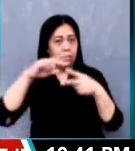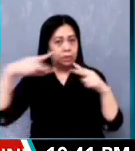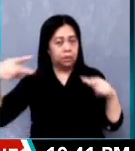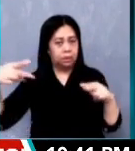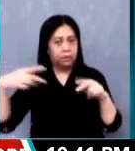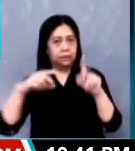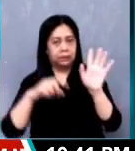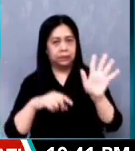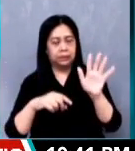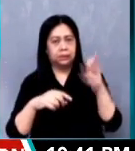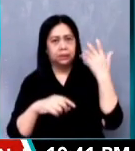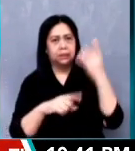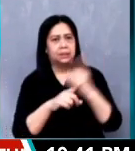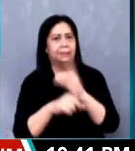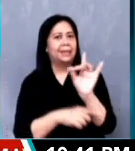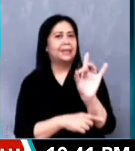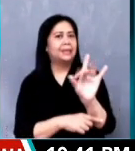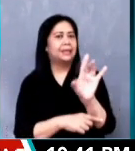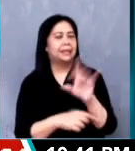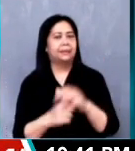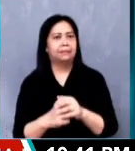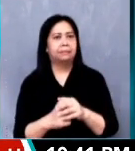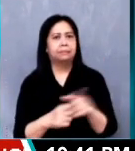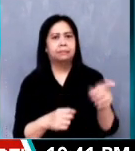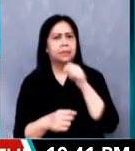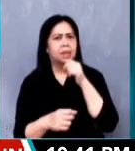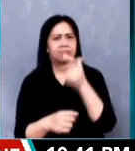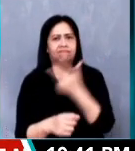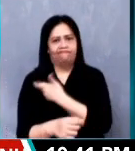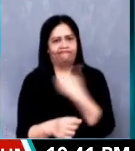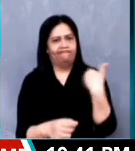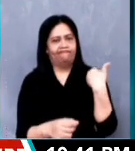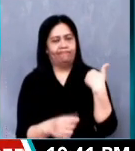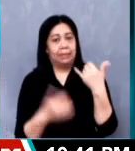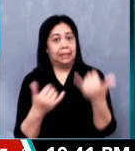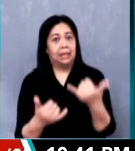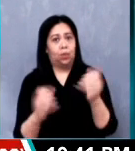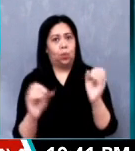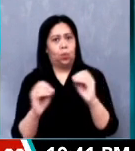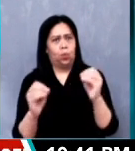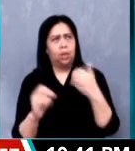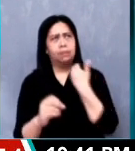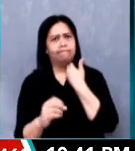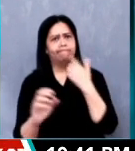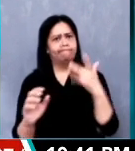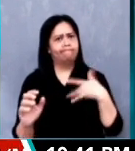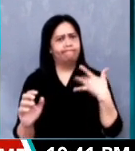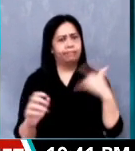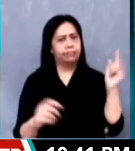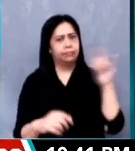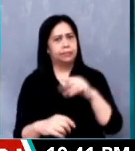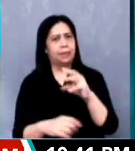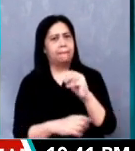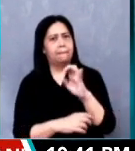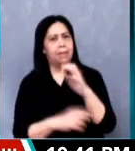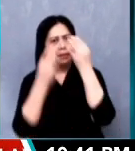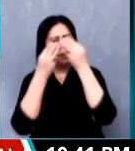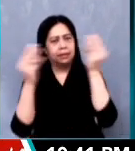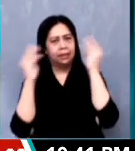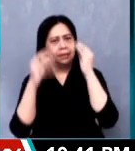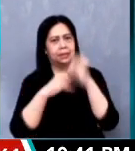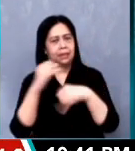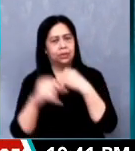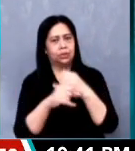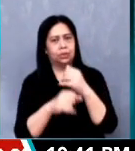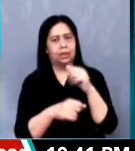December 18. Hindi raw siya bakunado at kasalukuyang walang sintomas. Dumating siya sa Mactan, Cebu International Airport noong November